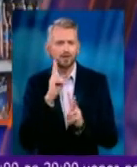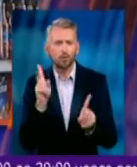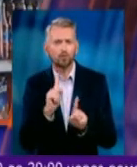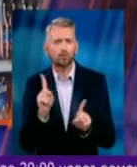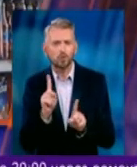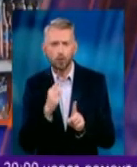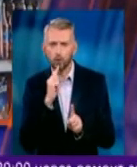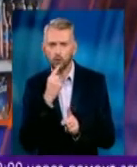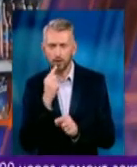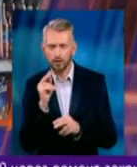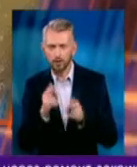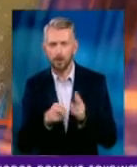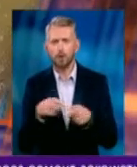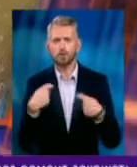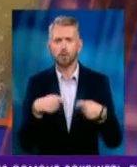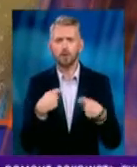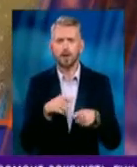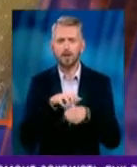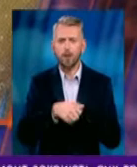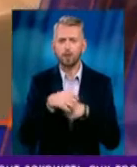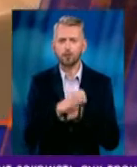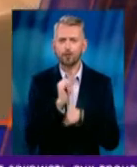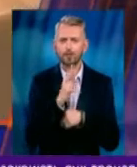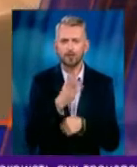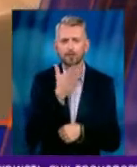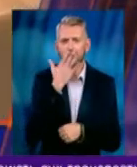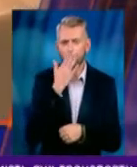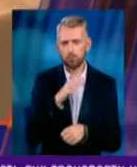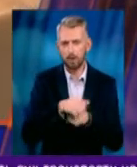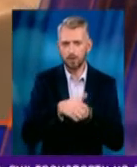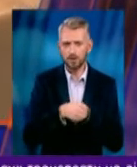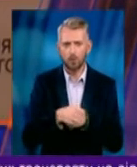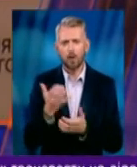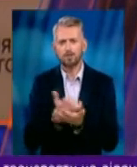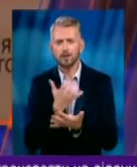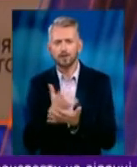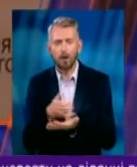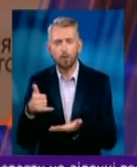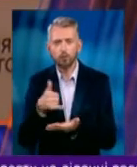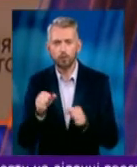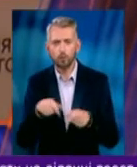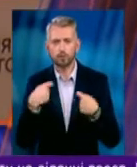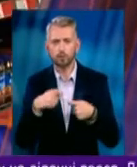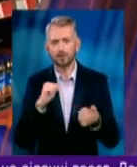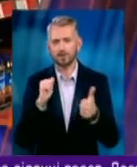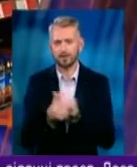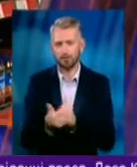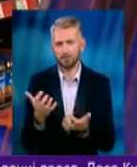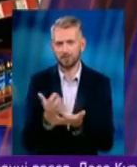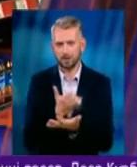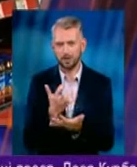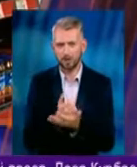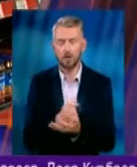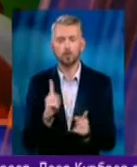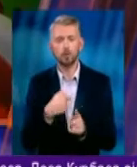цукерки, продавати апельсиновий сік лише з ароматом апельсину, а сметанний соус спокійно можна продавати замість сметани. Що ми їмо